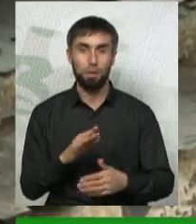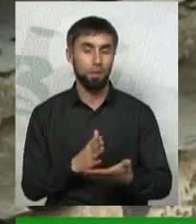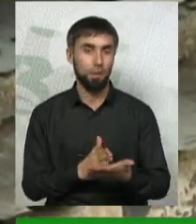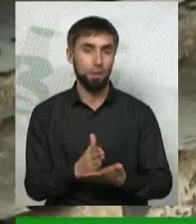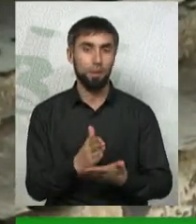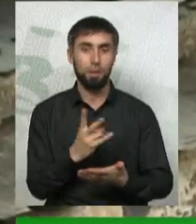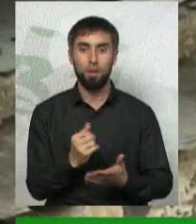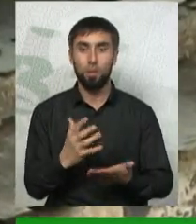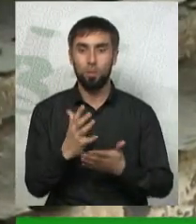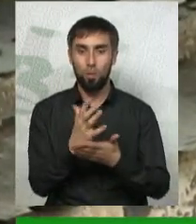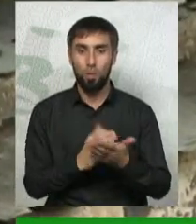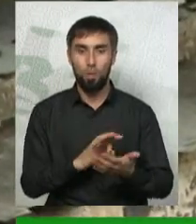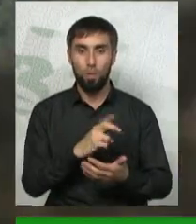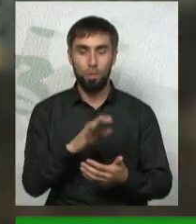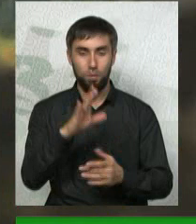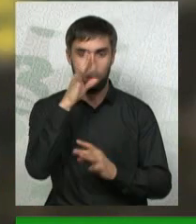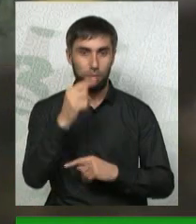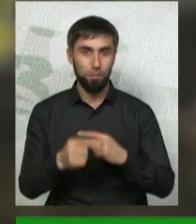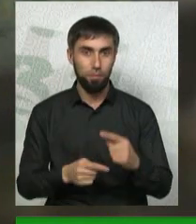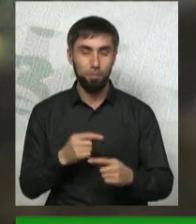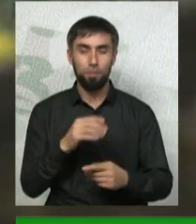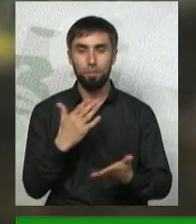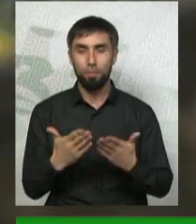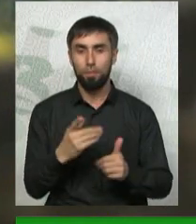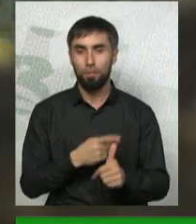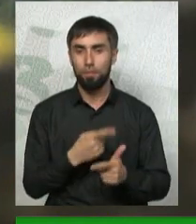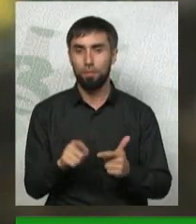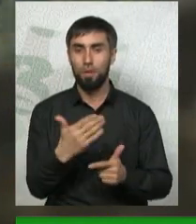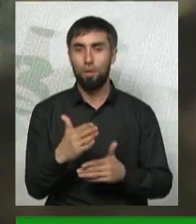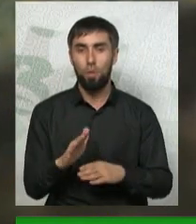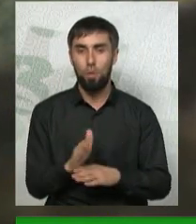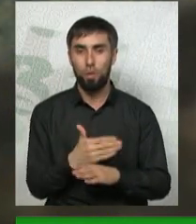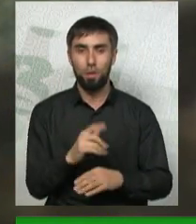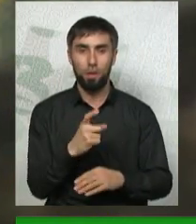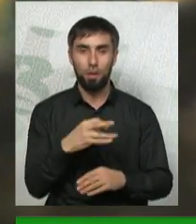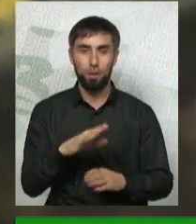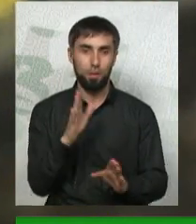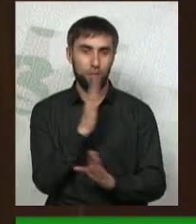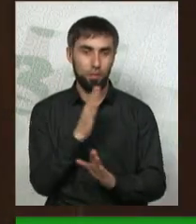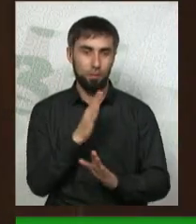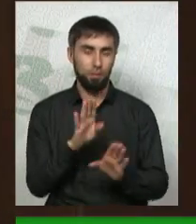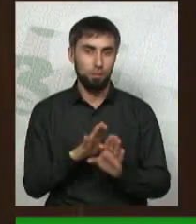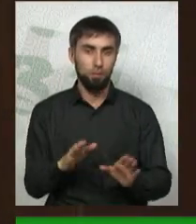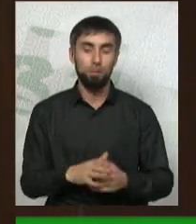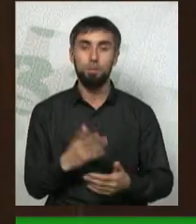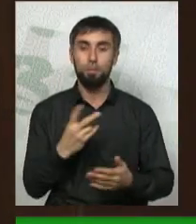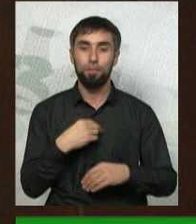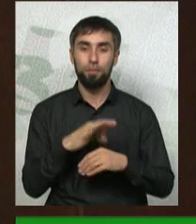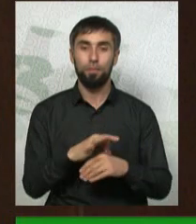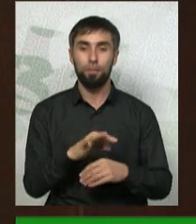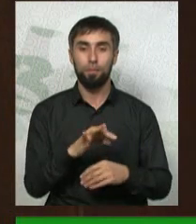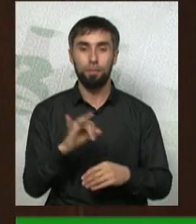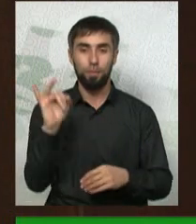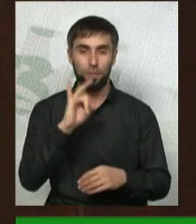направленные на сохранение объекта культурного наследия или его отдельных элементов природной среды. Они должны провести